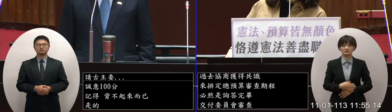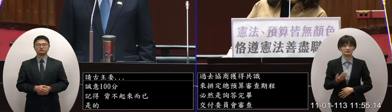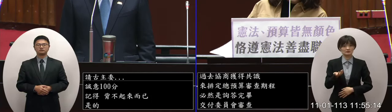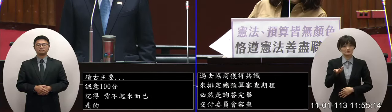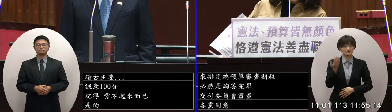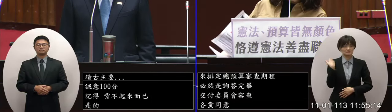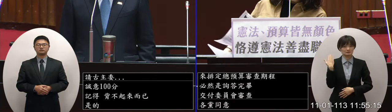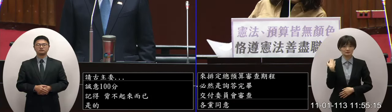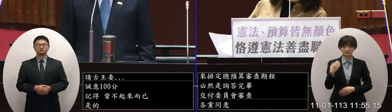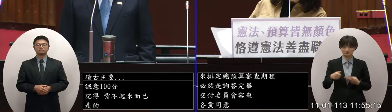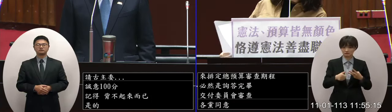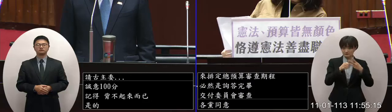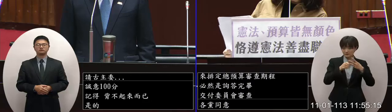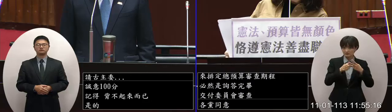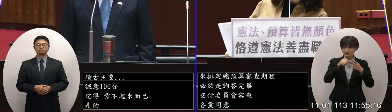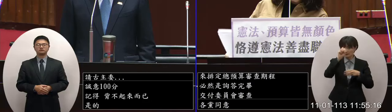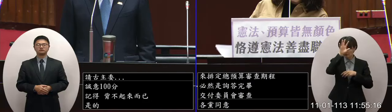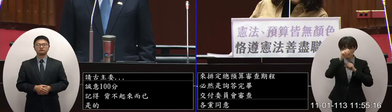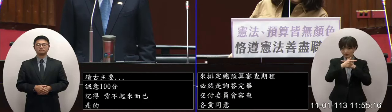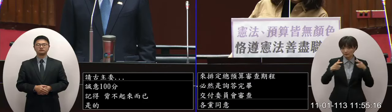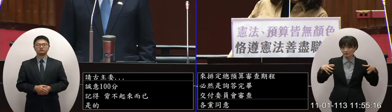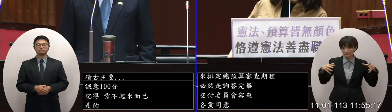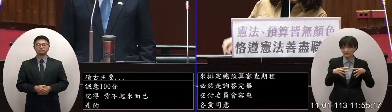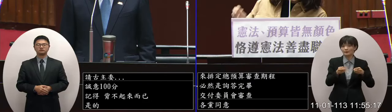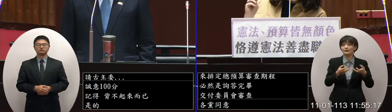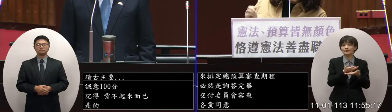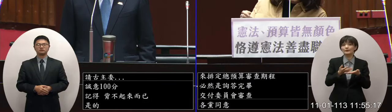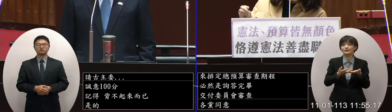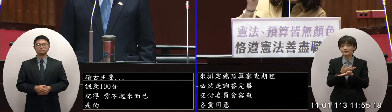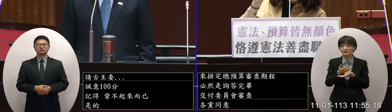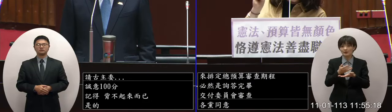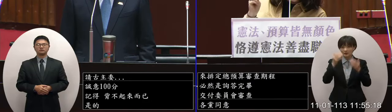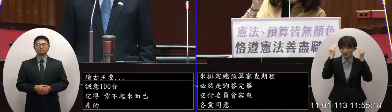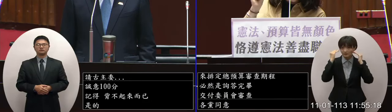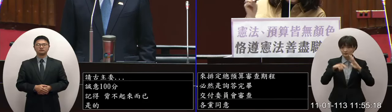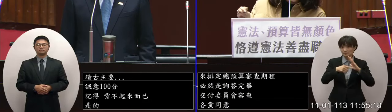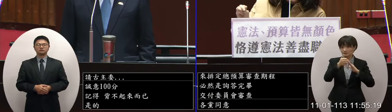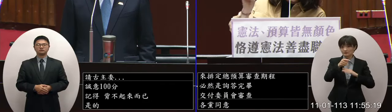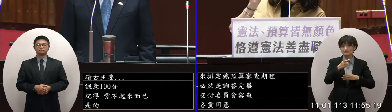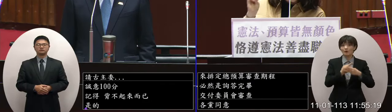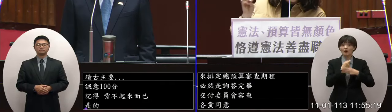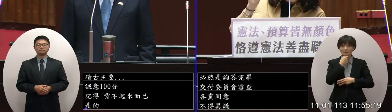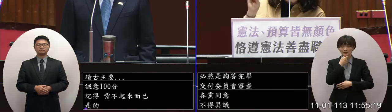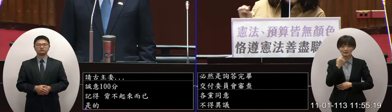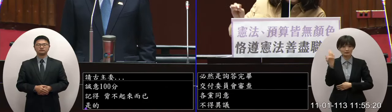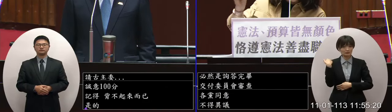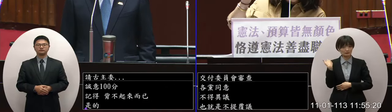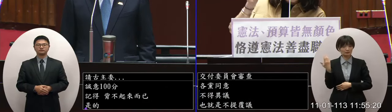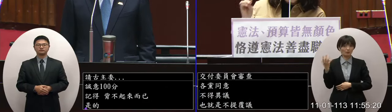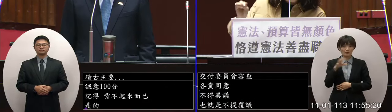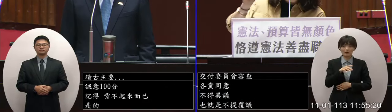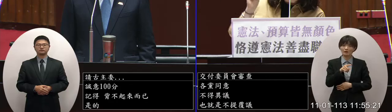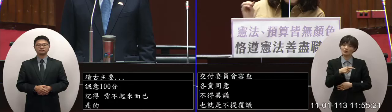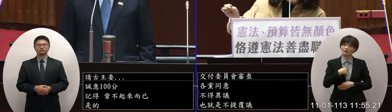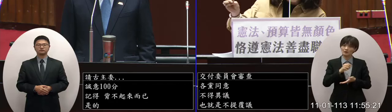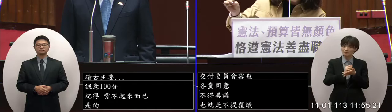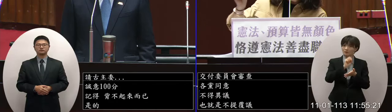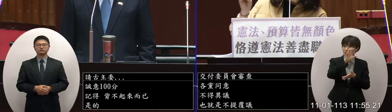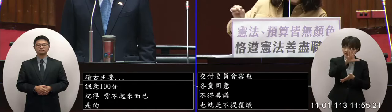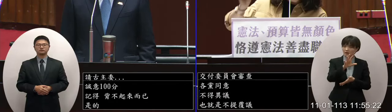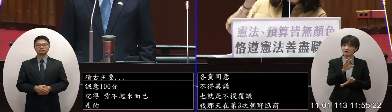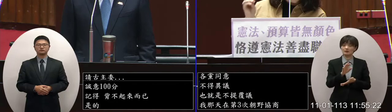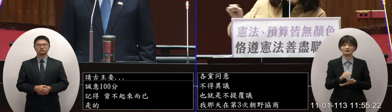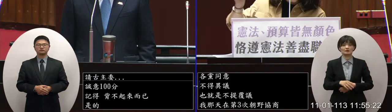次的朝野协商，韩院长您主持的，我把这样子的过去的惯例向您请求，向您呼